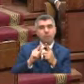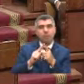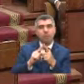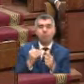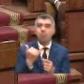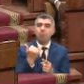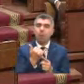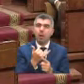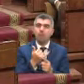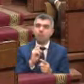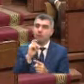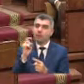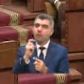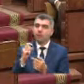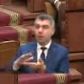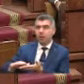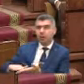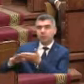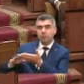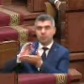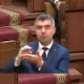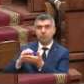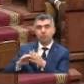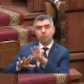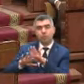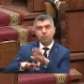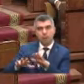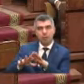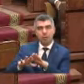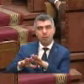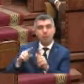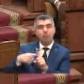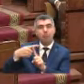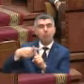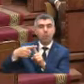ديال الوضعية المادية الاجتماعية، ولكن